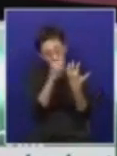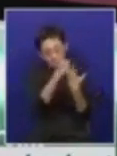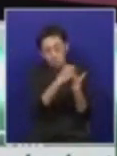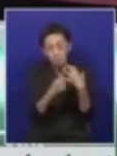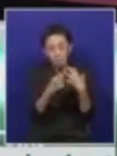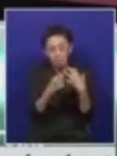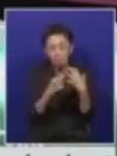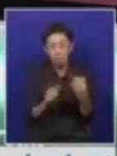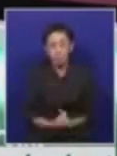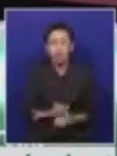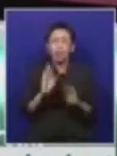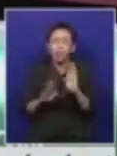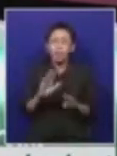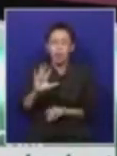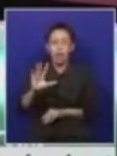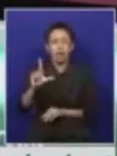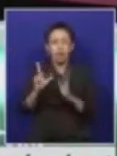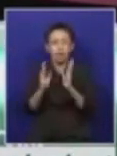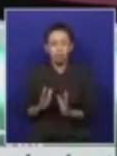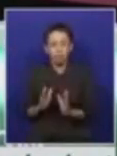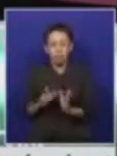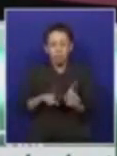ฮะซึ่งมีมากกว่า 5ล้านคน